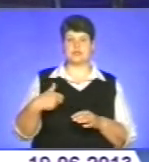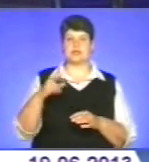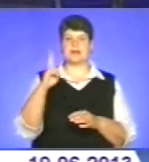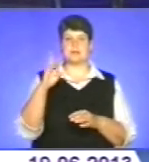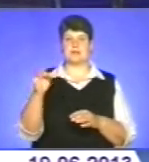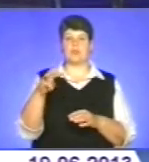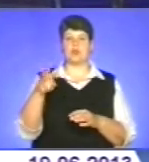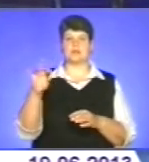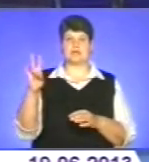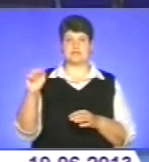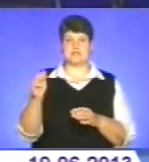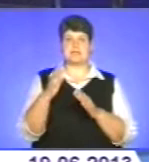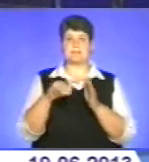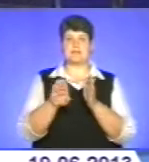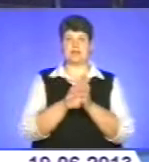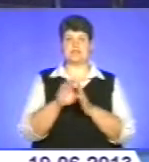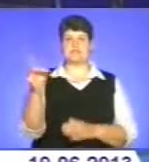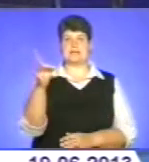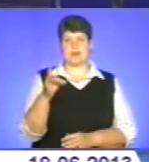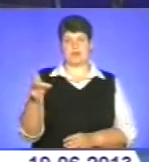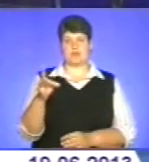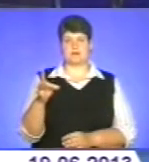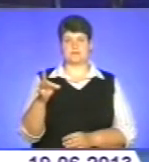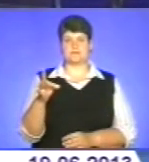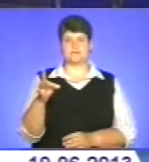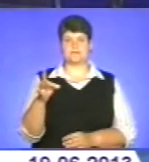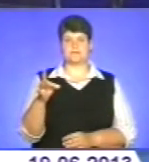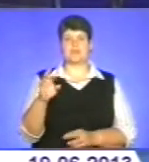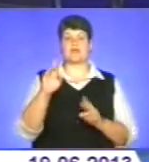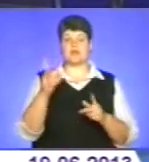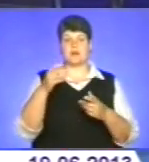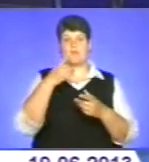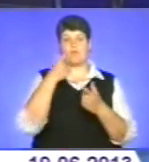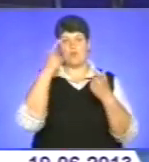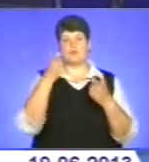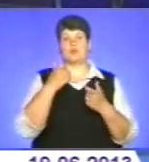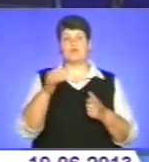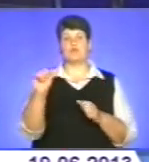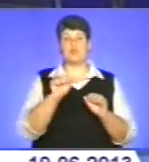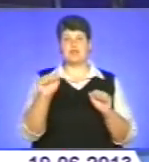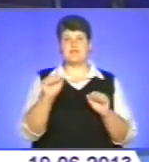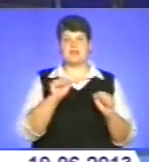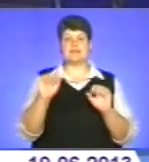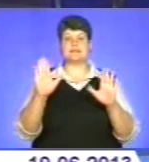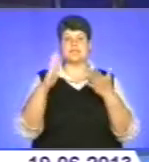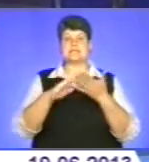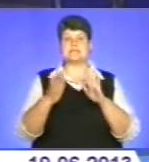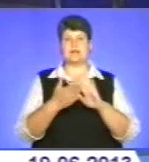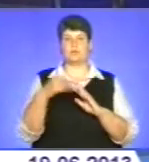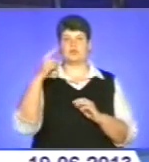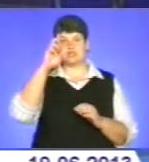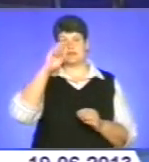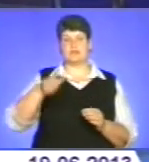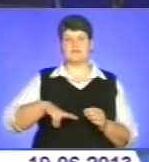Кременецького, Монастириського, Підволочиського районів. Як повідомили в управлінні надзвичайних ситуацій обласної державної